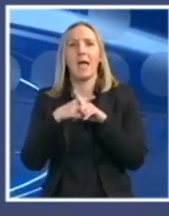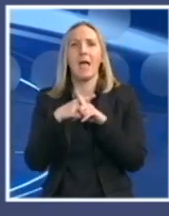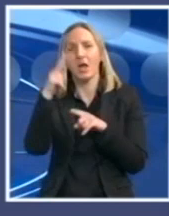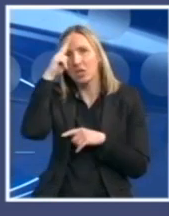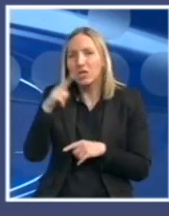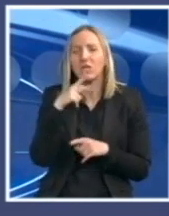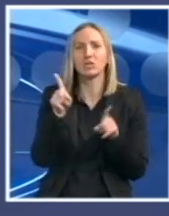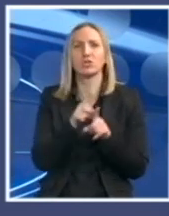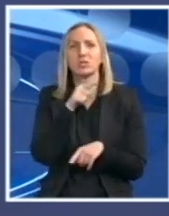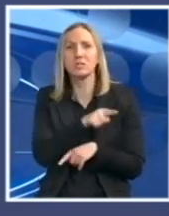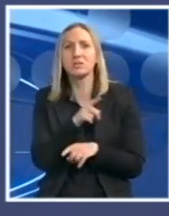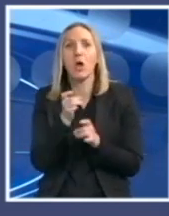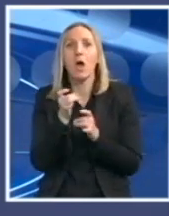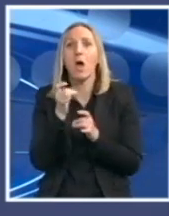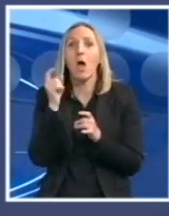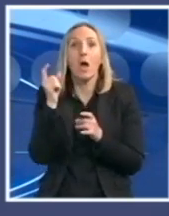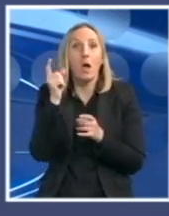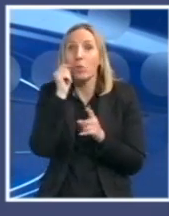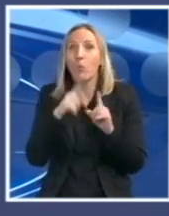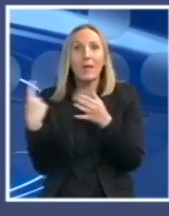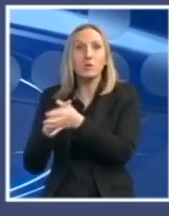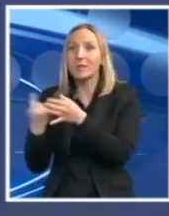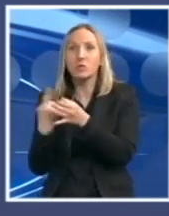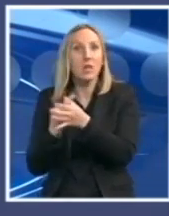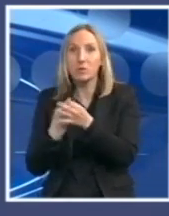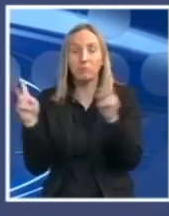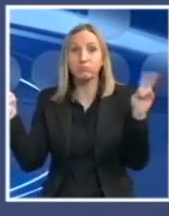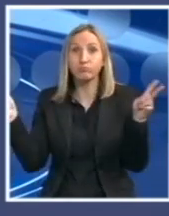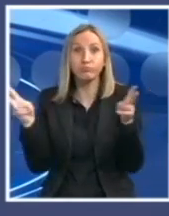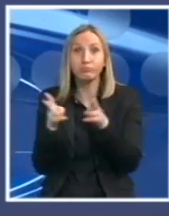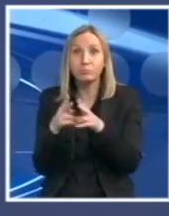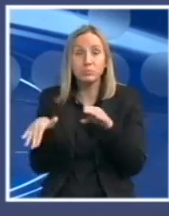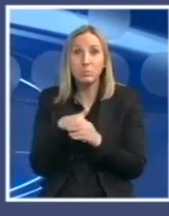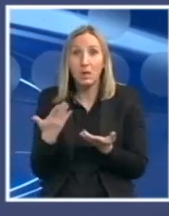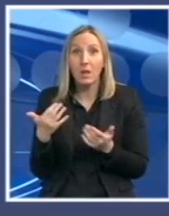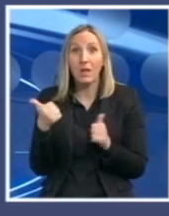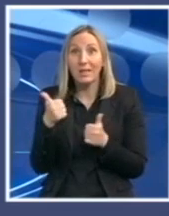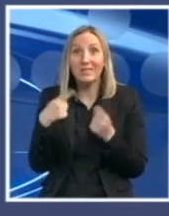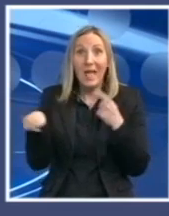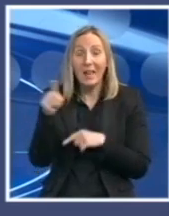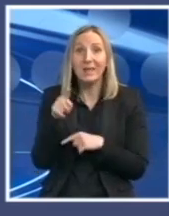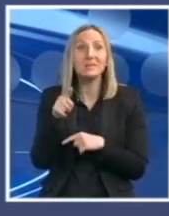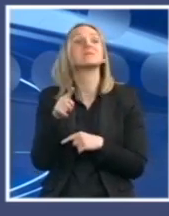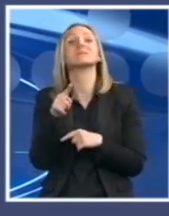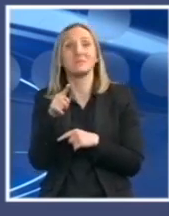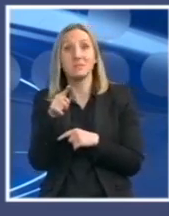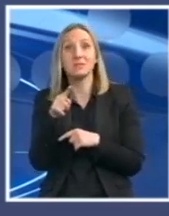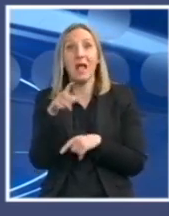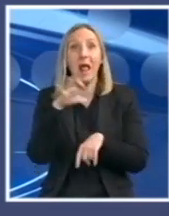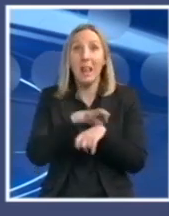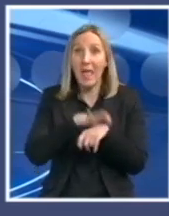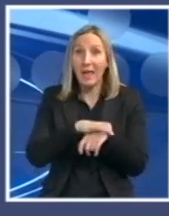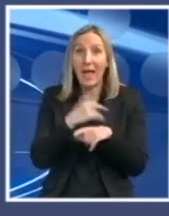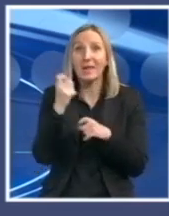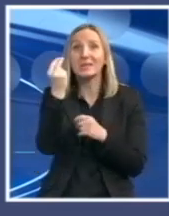Nišu, kada su ostale bez toliko broja ljudi? Da li se sada preraspodeluju lekari, dakle, odnosno šalju iz unutrašnjosti, ako se šalju,